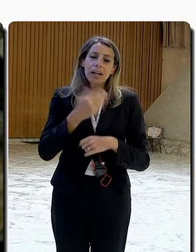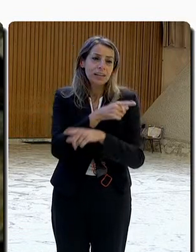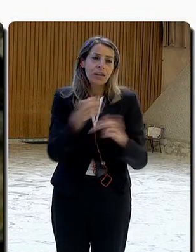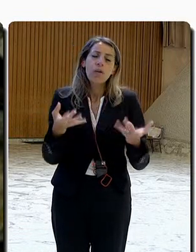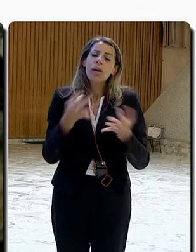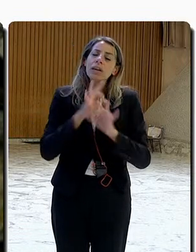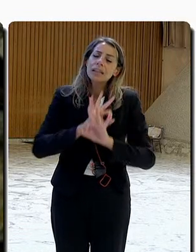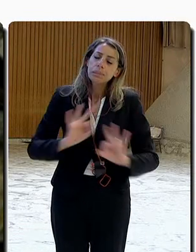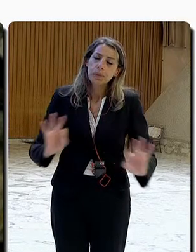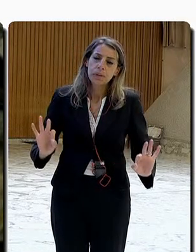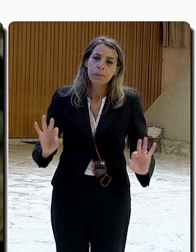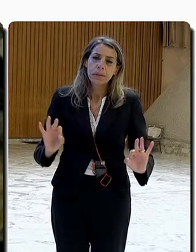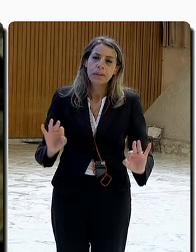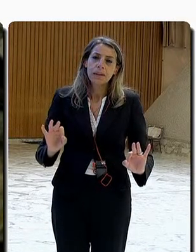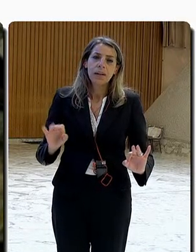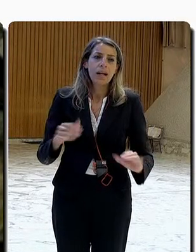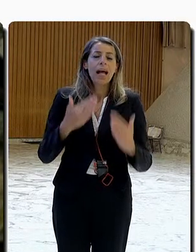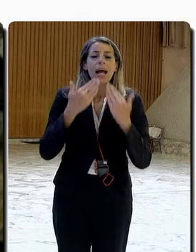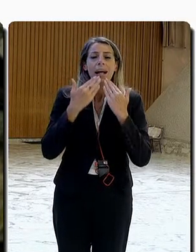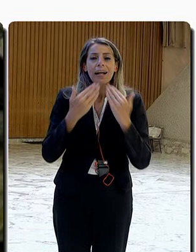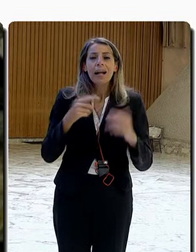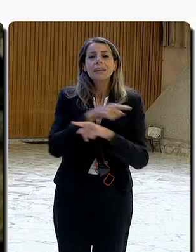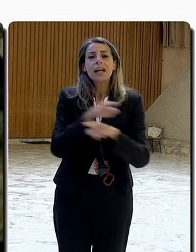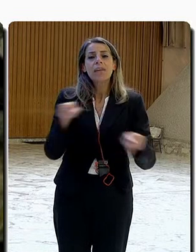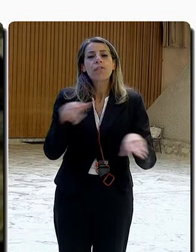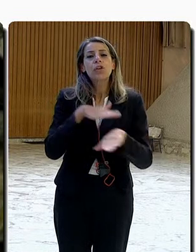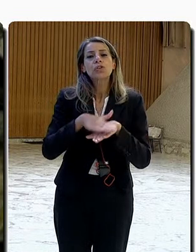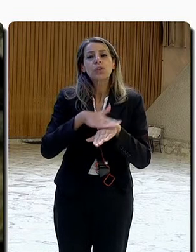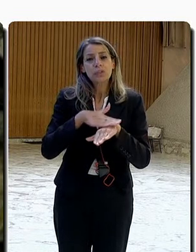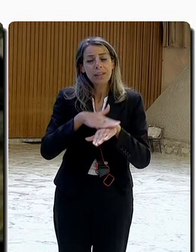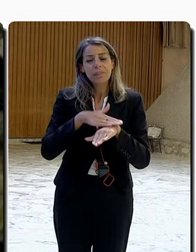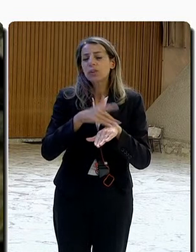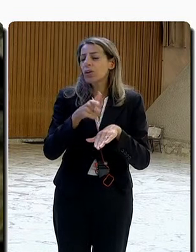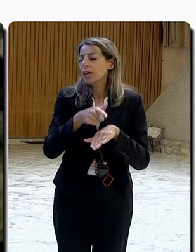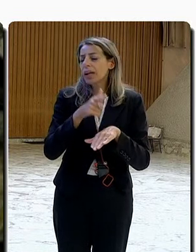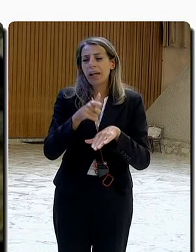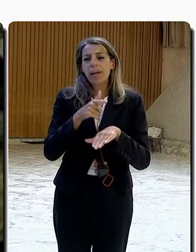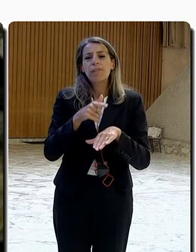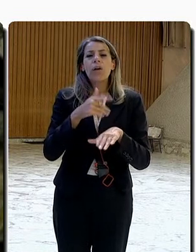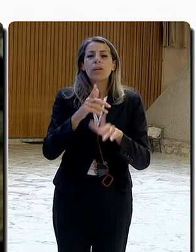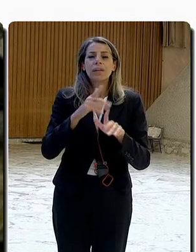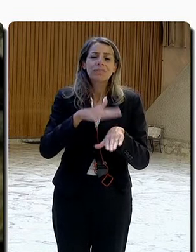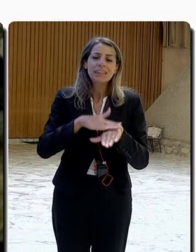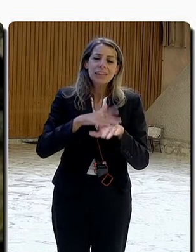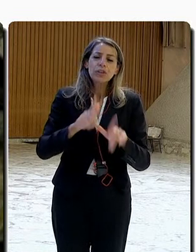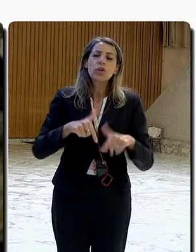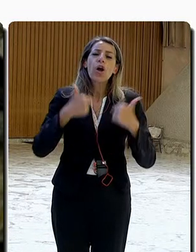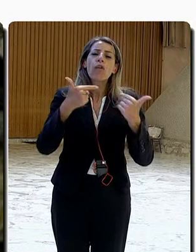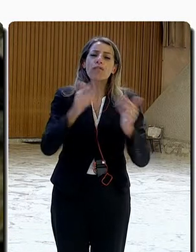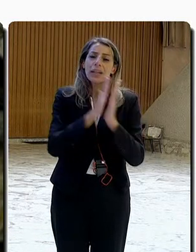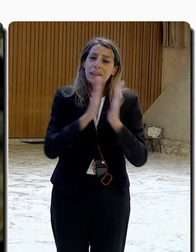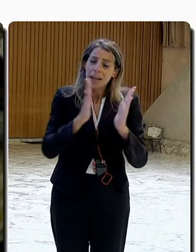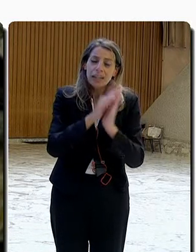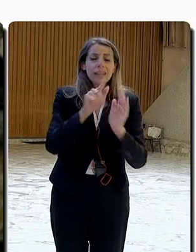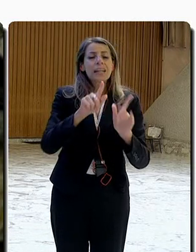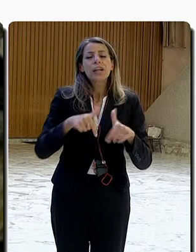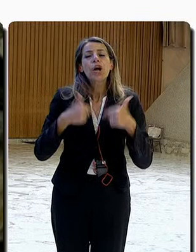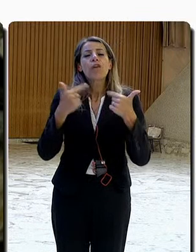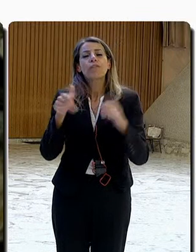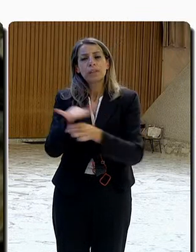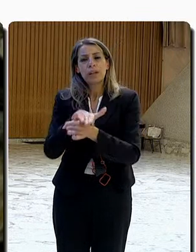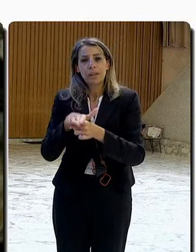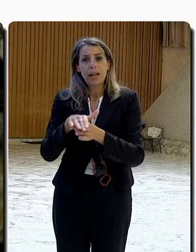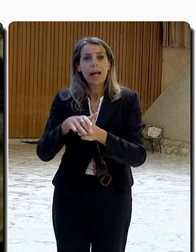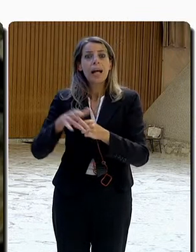disponibilità, per il servizio che fornite alla Chiesa e alla famiglia. Che lo